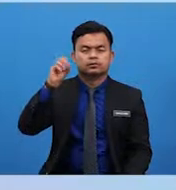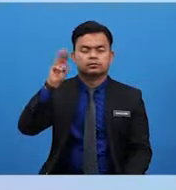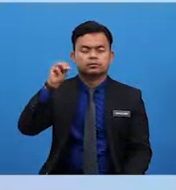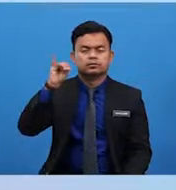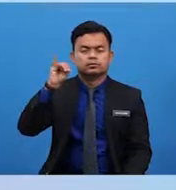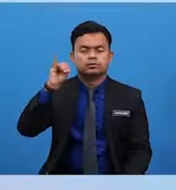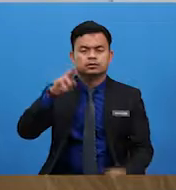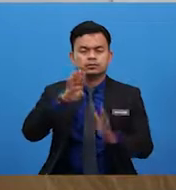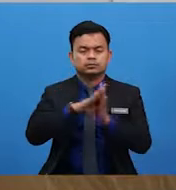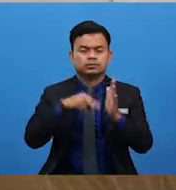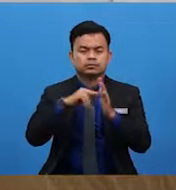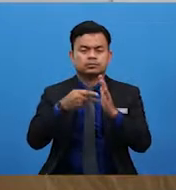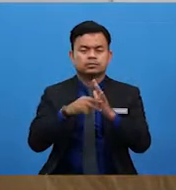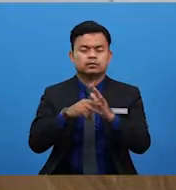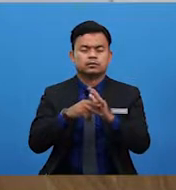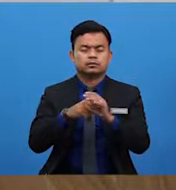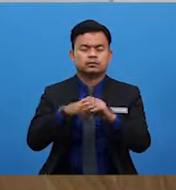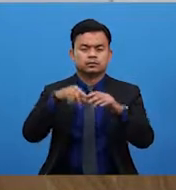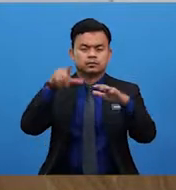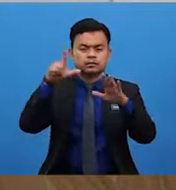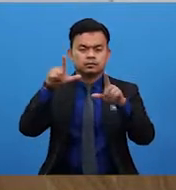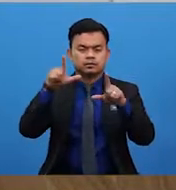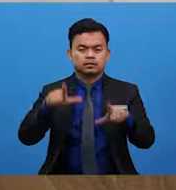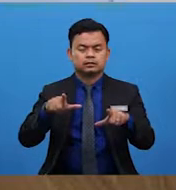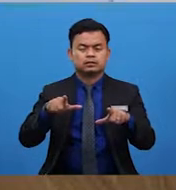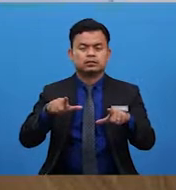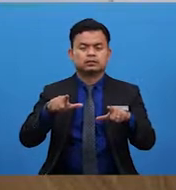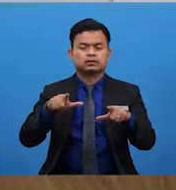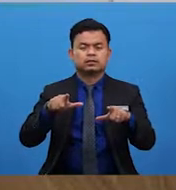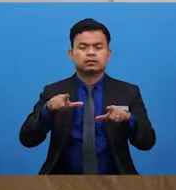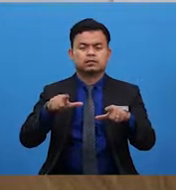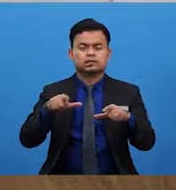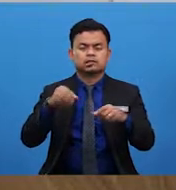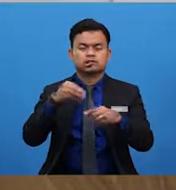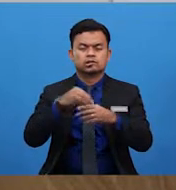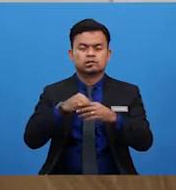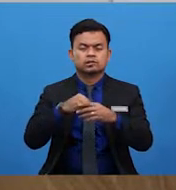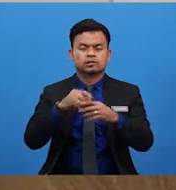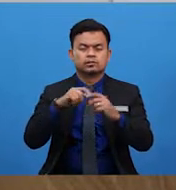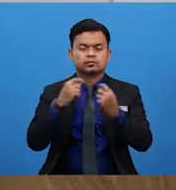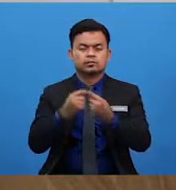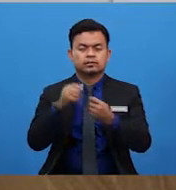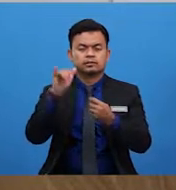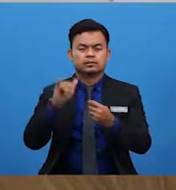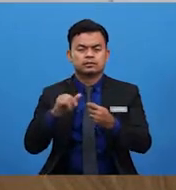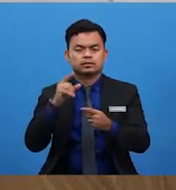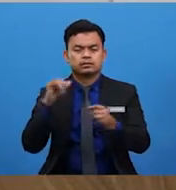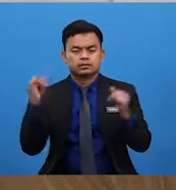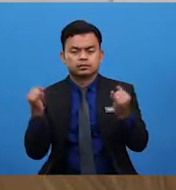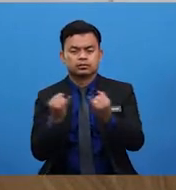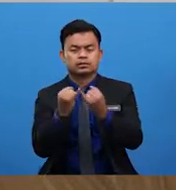yang sangat minimum Oke dengan etikette lain ekonomi bukainfo masuk sedikit atau kurang